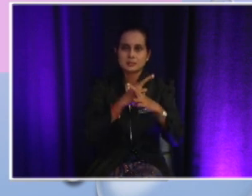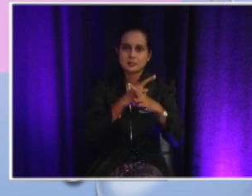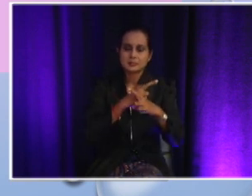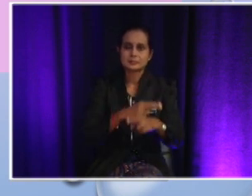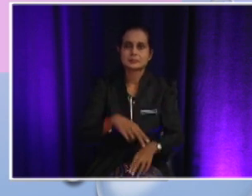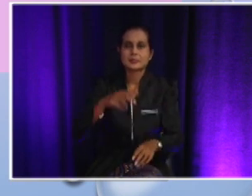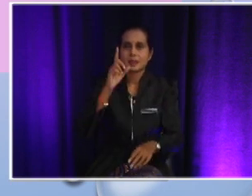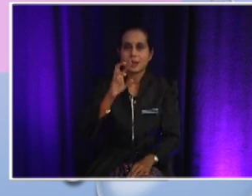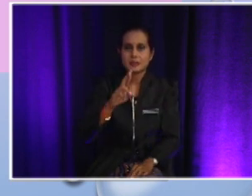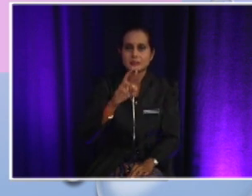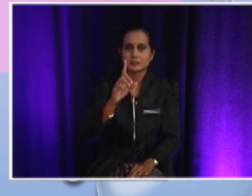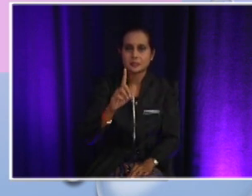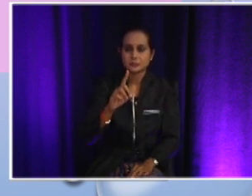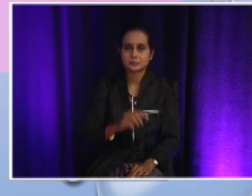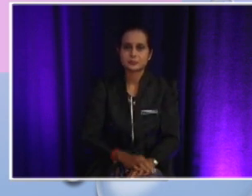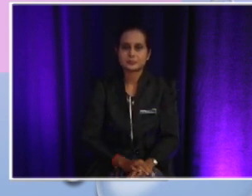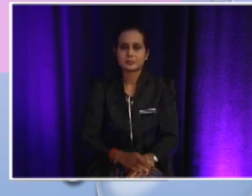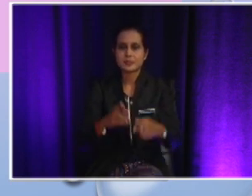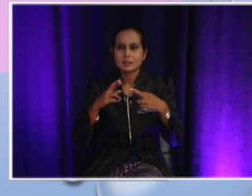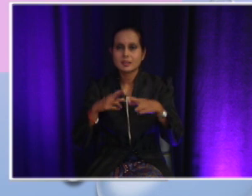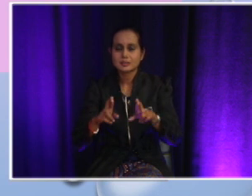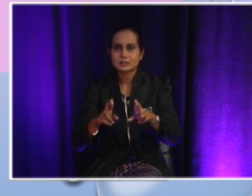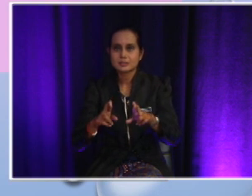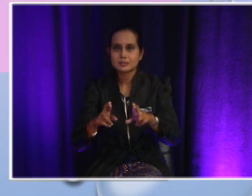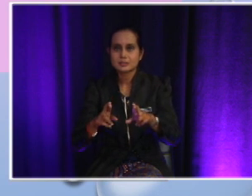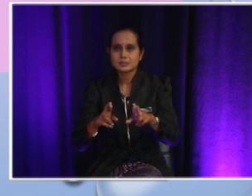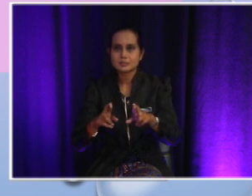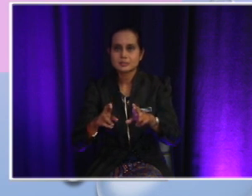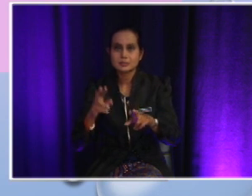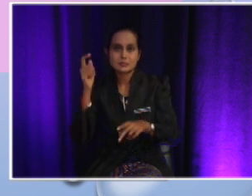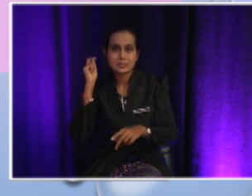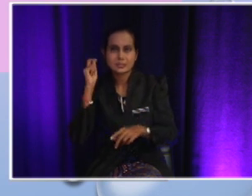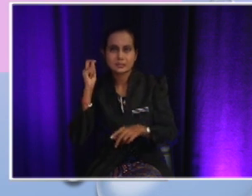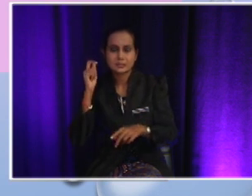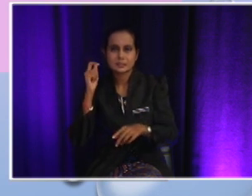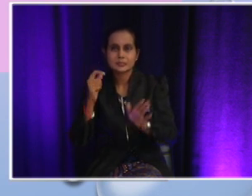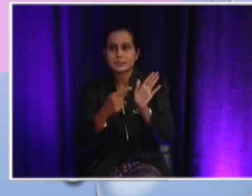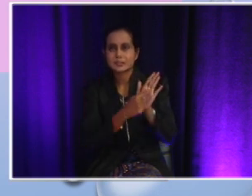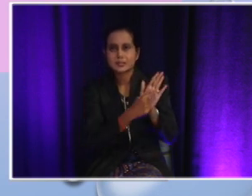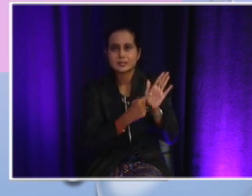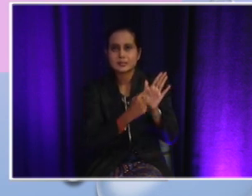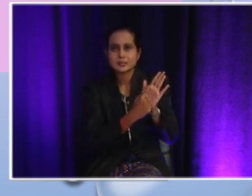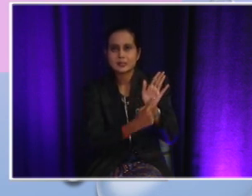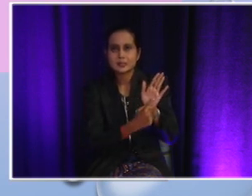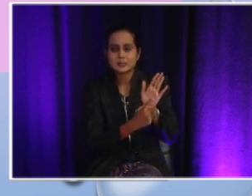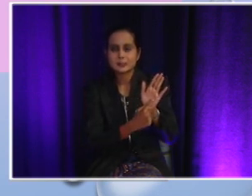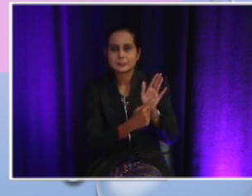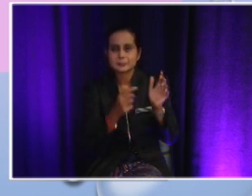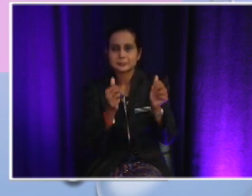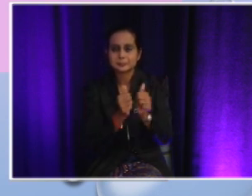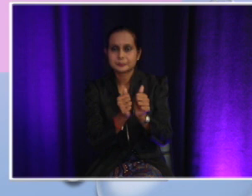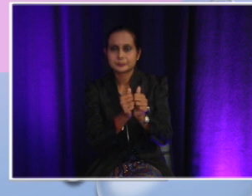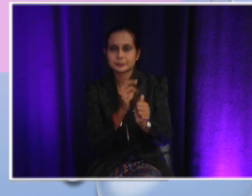bila kita dah dapat arus tadi, okey, kita darabkan dengan kita boleh gunakan formula, kita nak cari kuasa